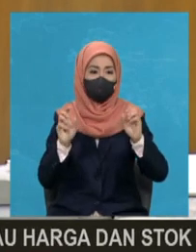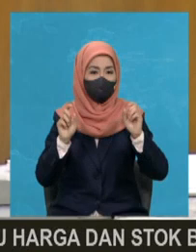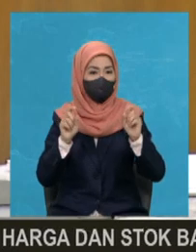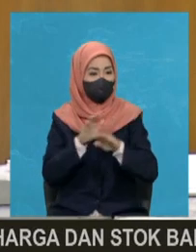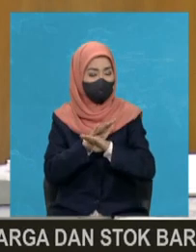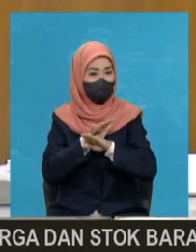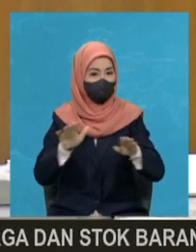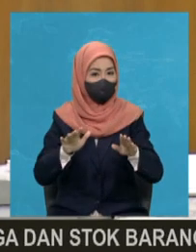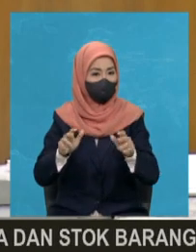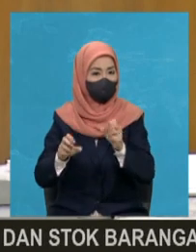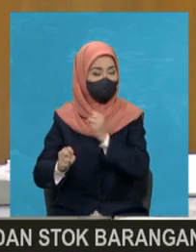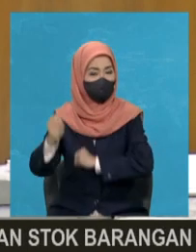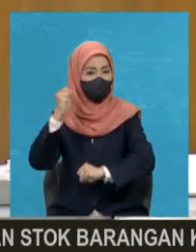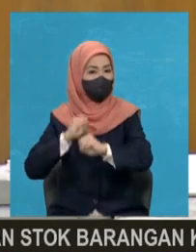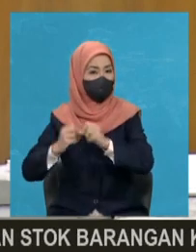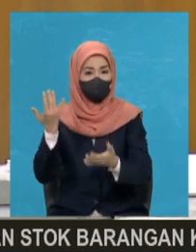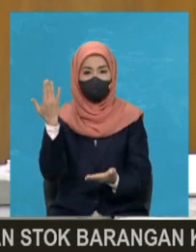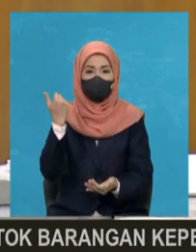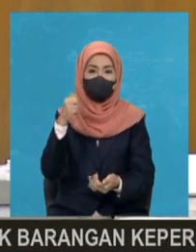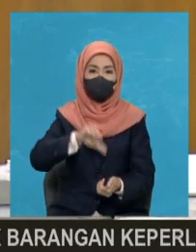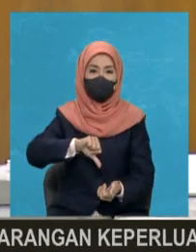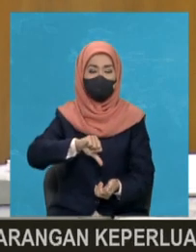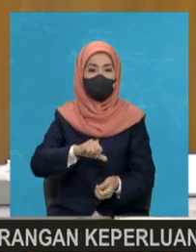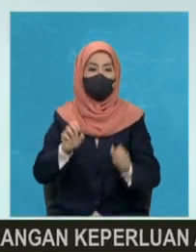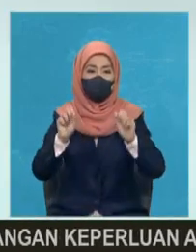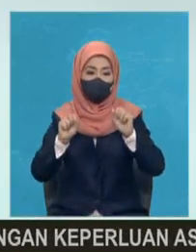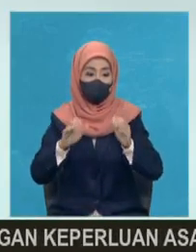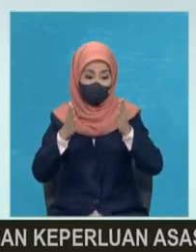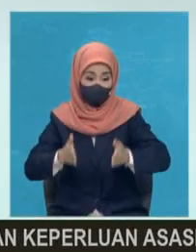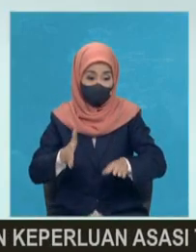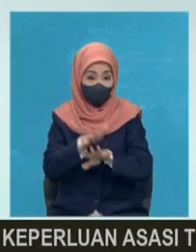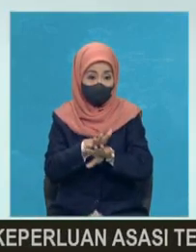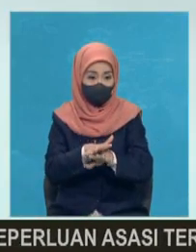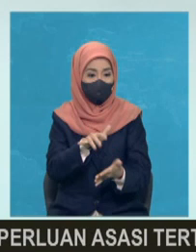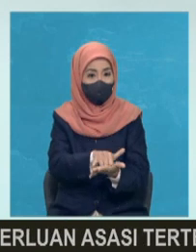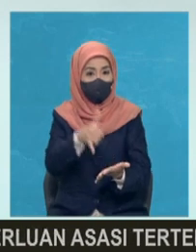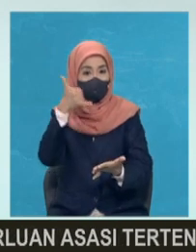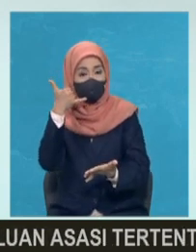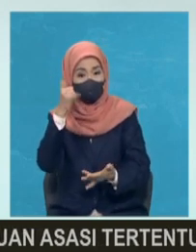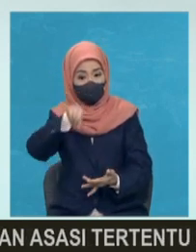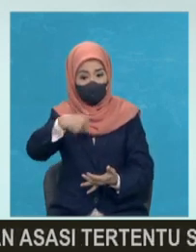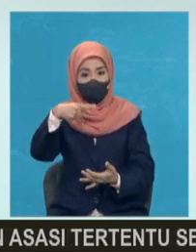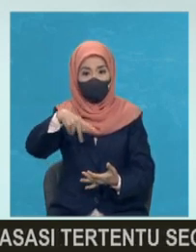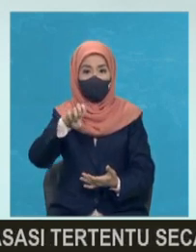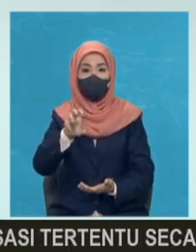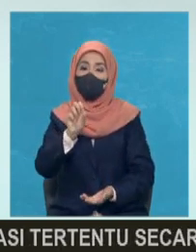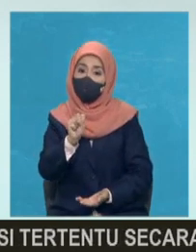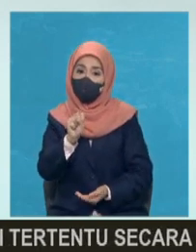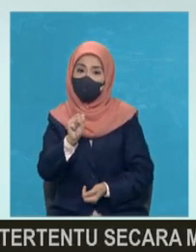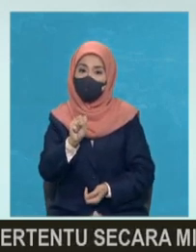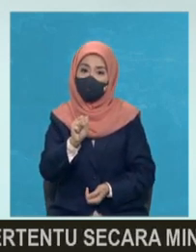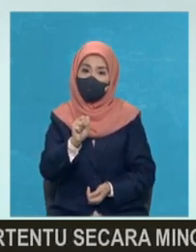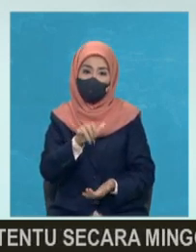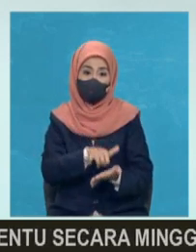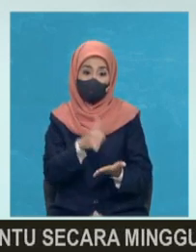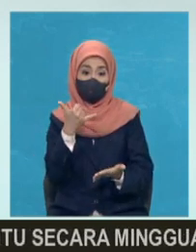tidak beretika orang ramai bolehlah menghubungi GPS melalui talian pengguna